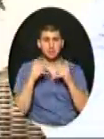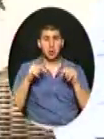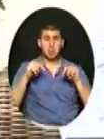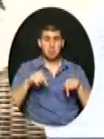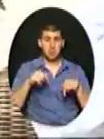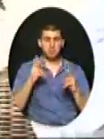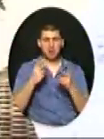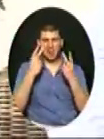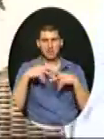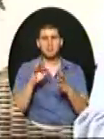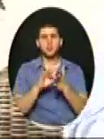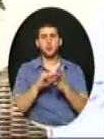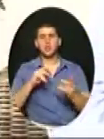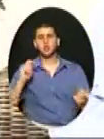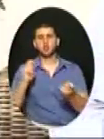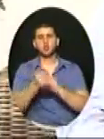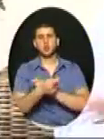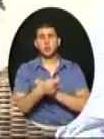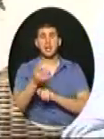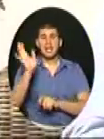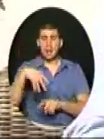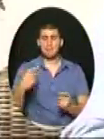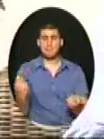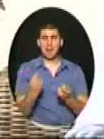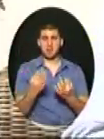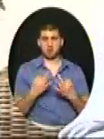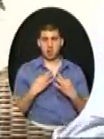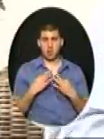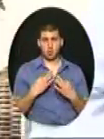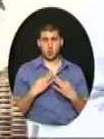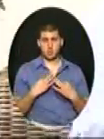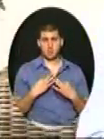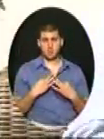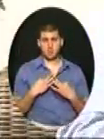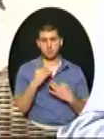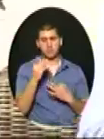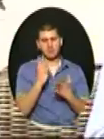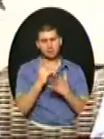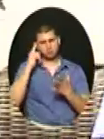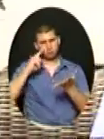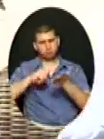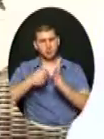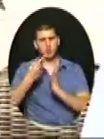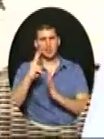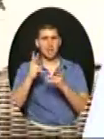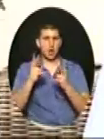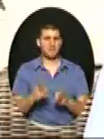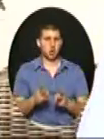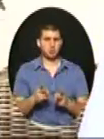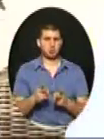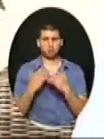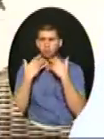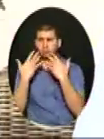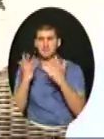בעצם אפשר לראות את נקודת המפנה גם בקמפיין שלנו שבעצם חידד את האפשרות הזאת